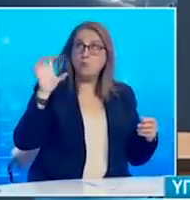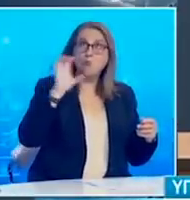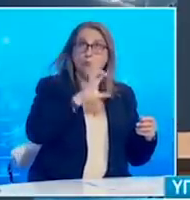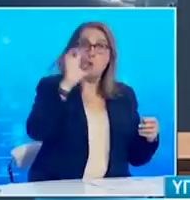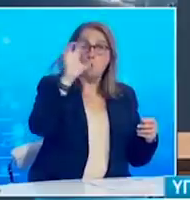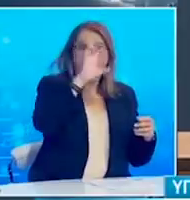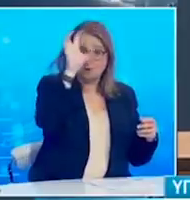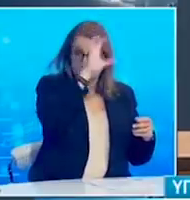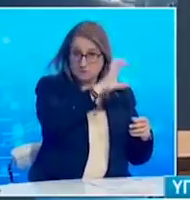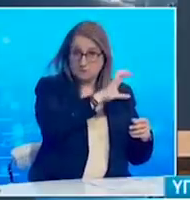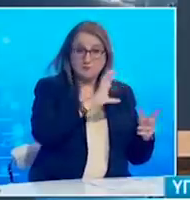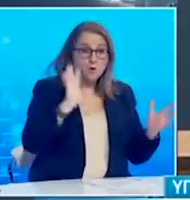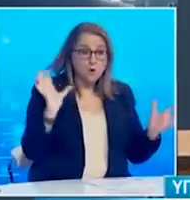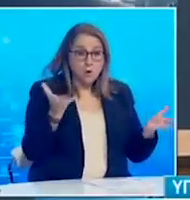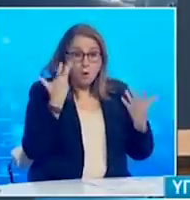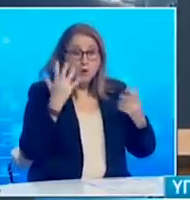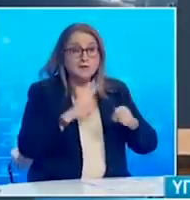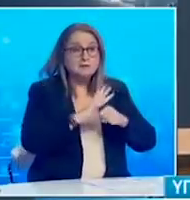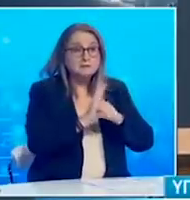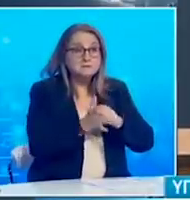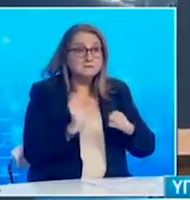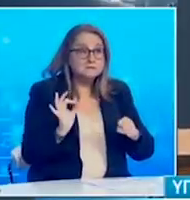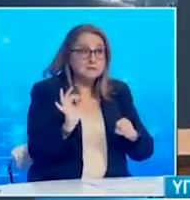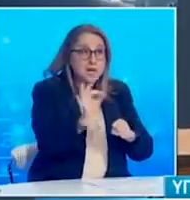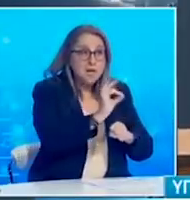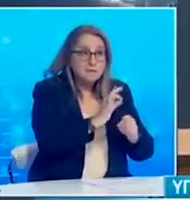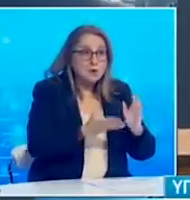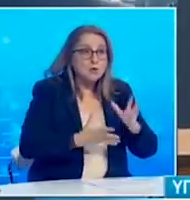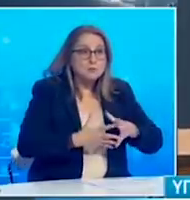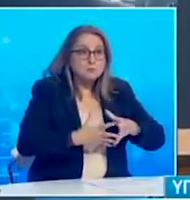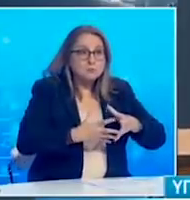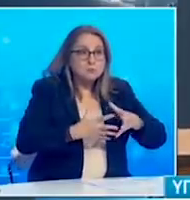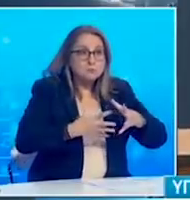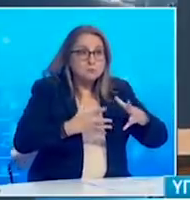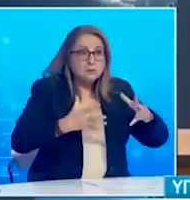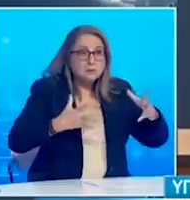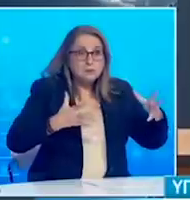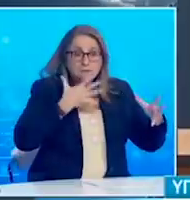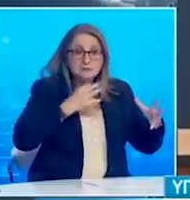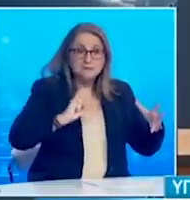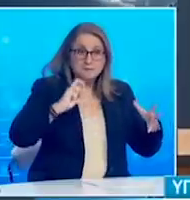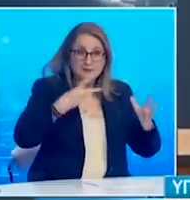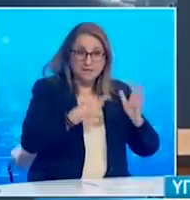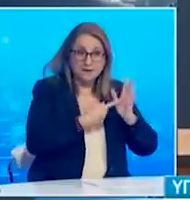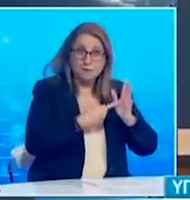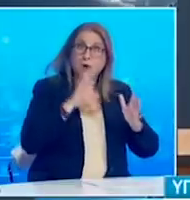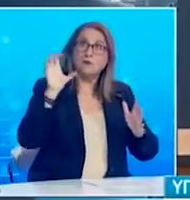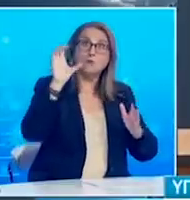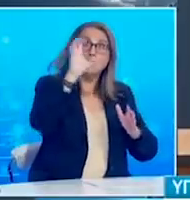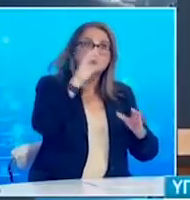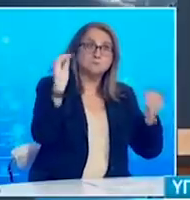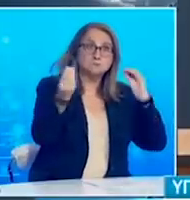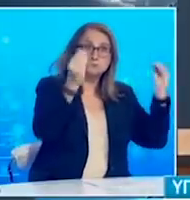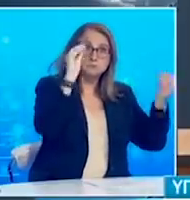η όποια αύξηση επιδημιολογική εξελίχθηκε σε δεύτερο κύμα και υπάρχουν και κάποιες χώρες